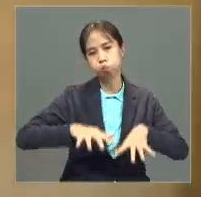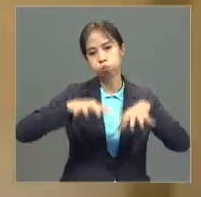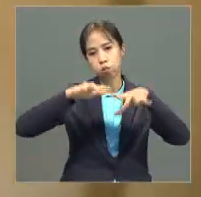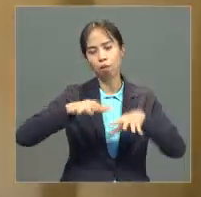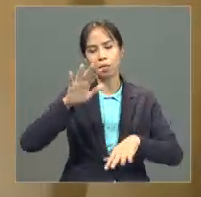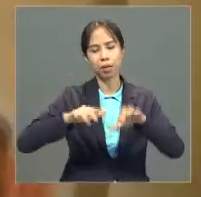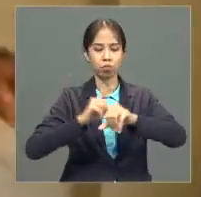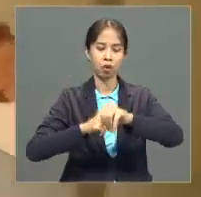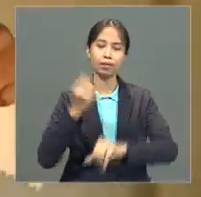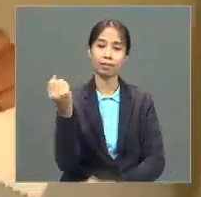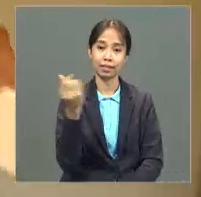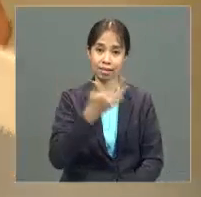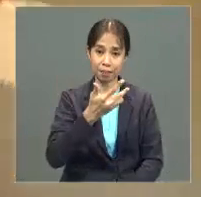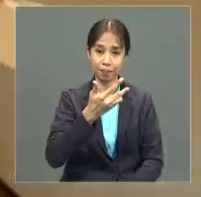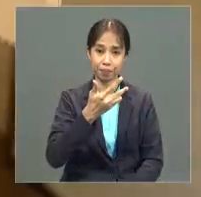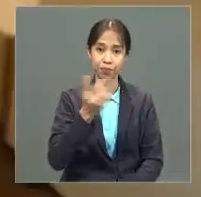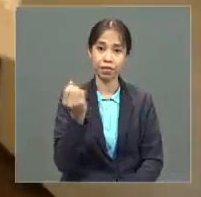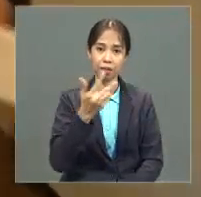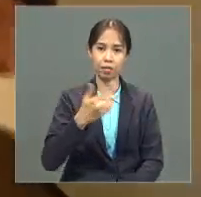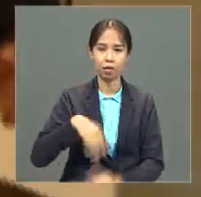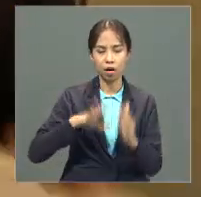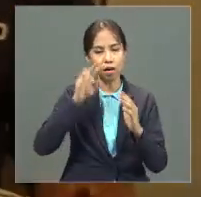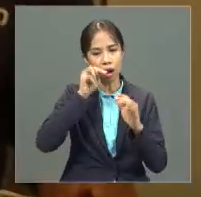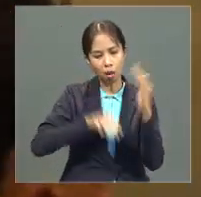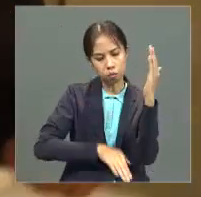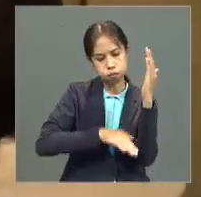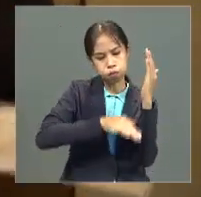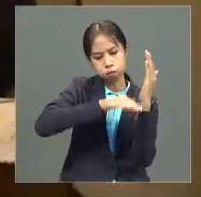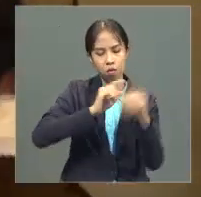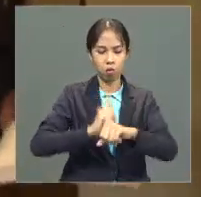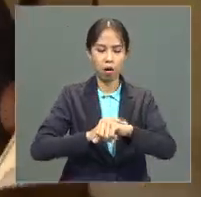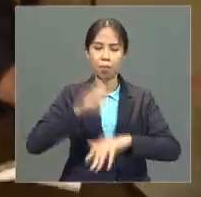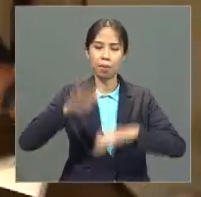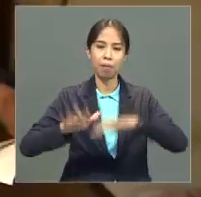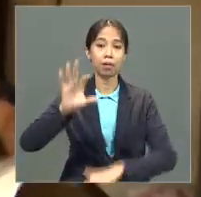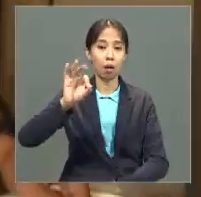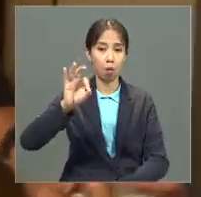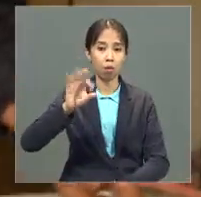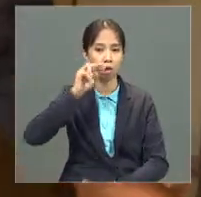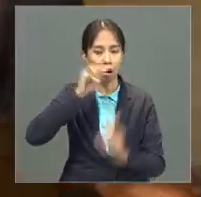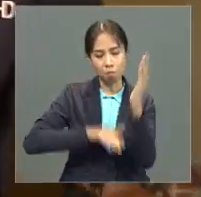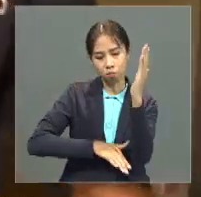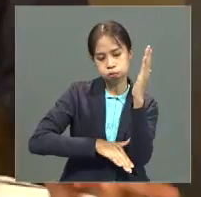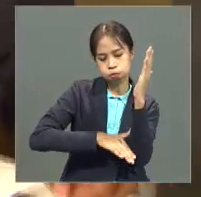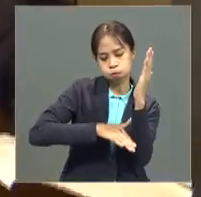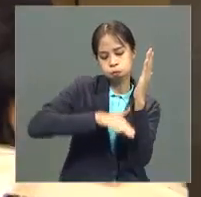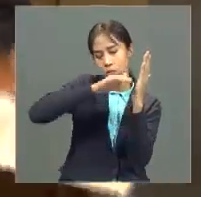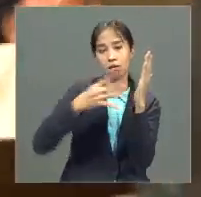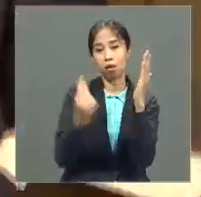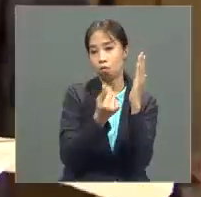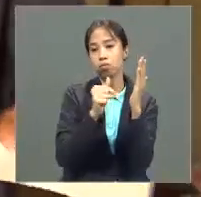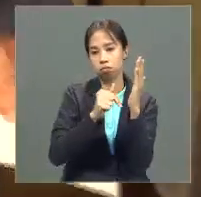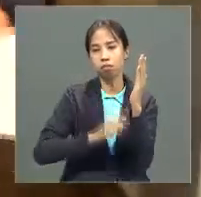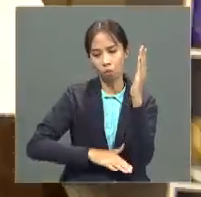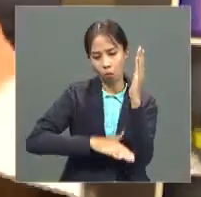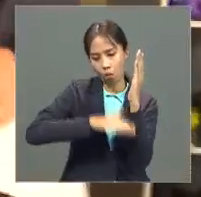สัก3:00ฮะช่วงขึ้นเร็วสุดก็คือประมาณสัก3:00 เช้าหรือว่า9 นาฬิกาที่ผ่านมานะน้ำขึ้นค่อนข้าง